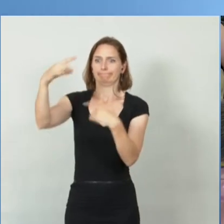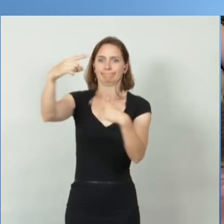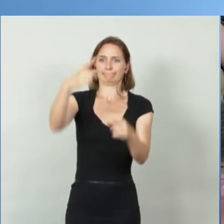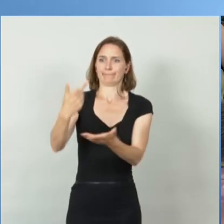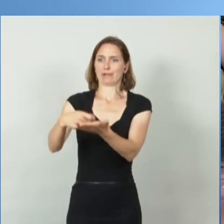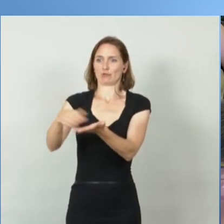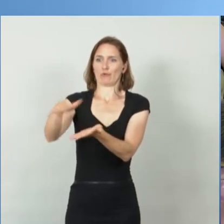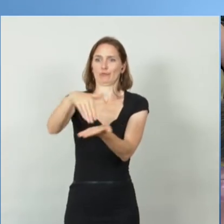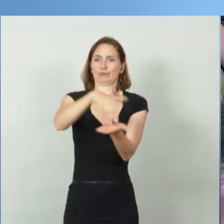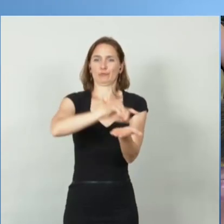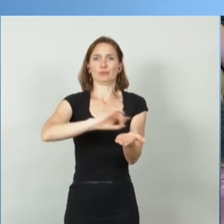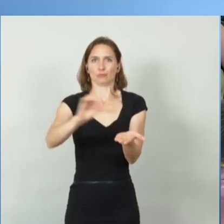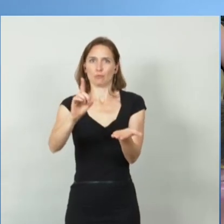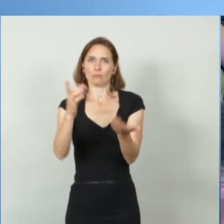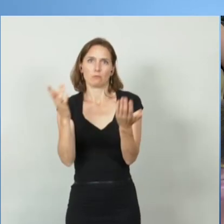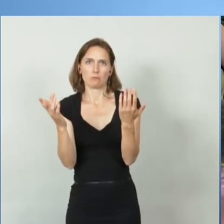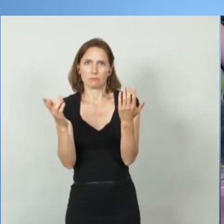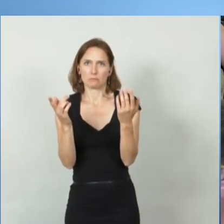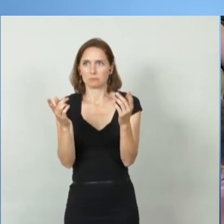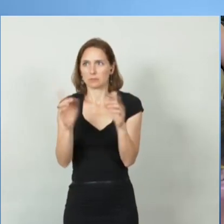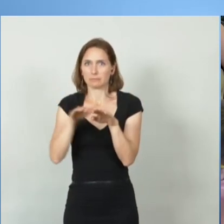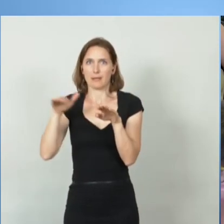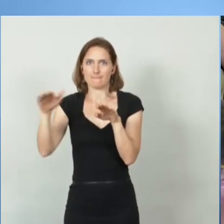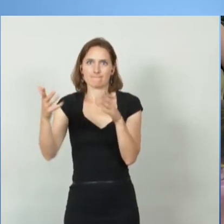sera pas de trop pour cela merci pour votre attention